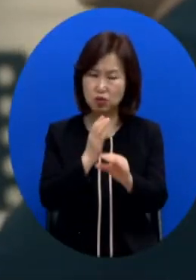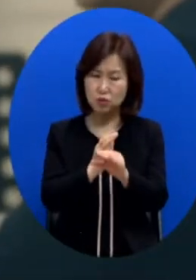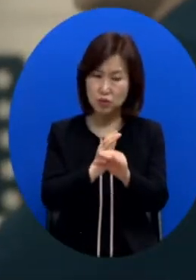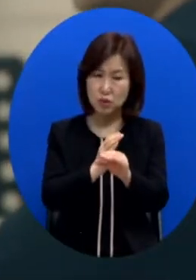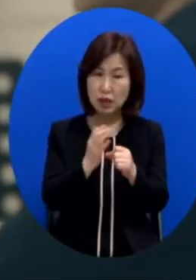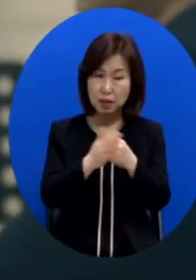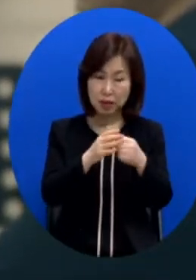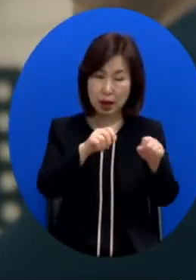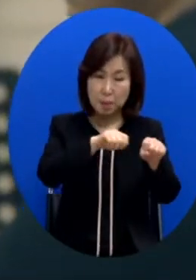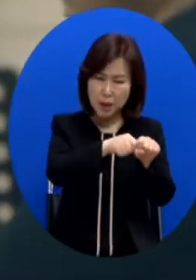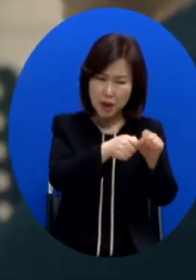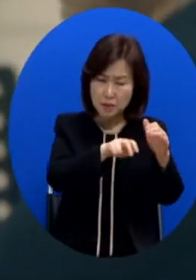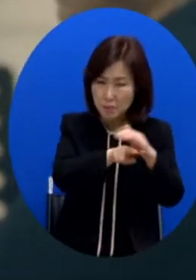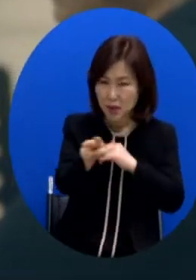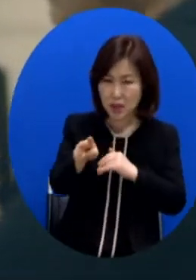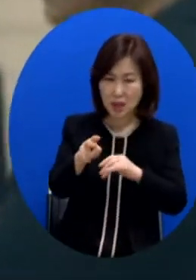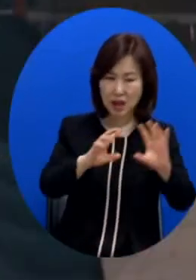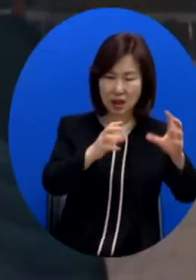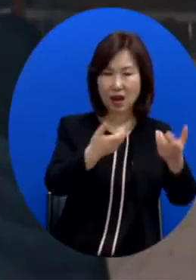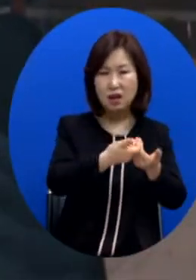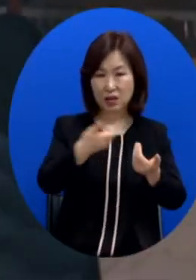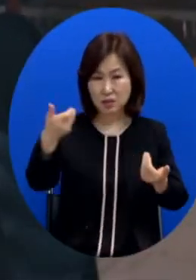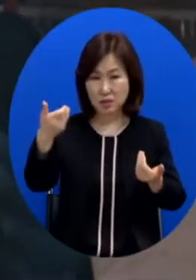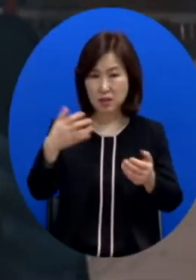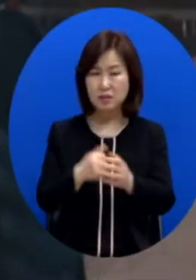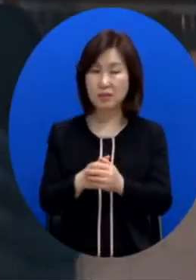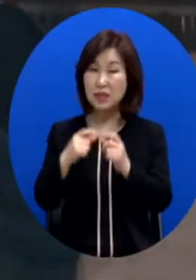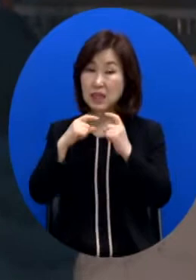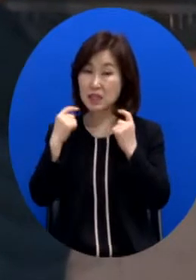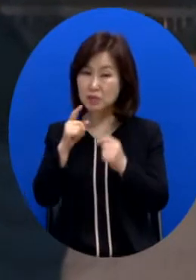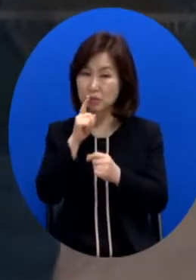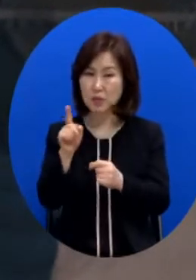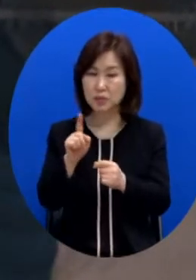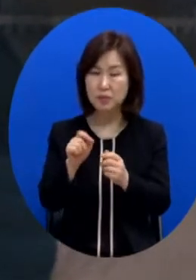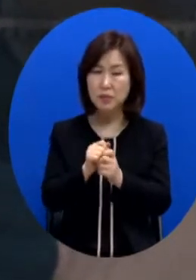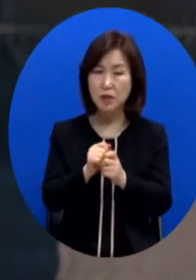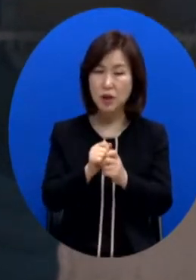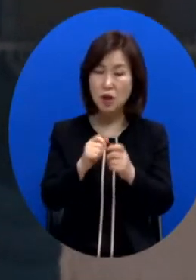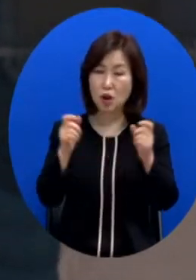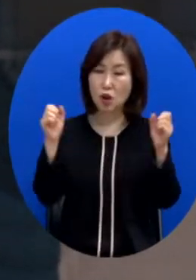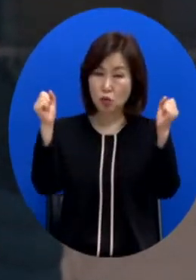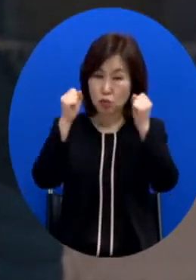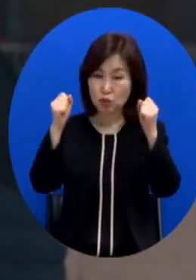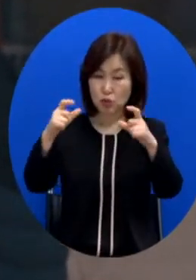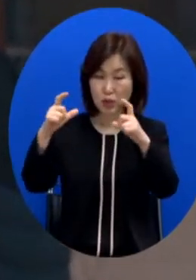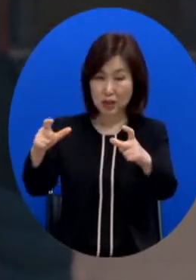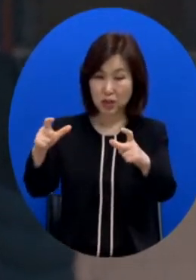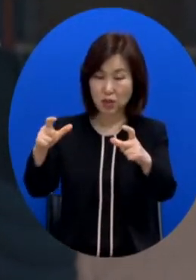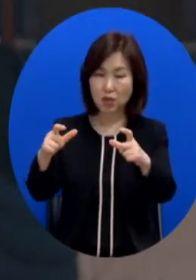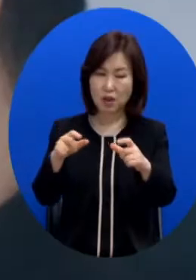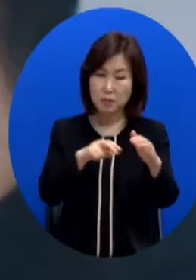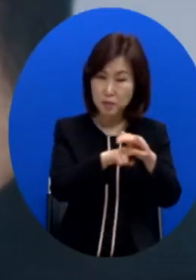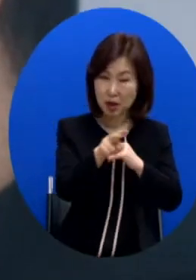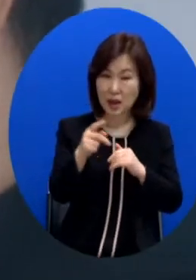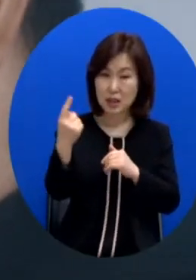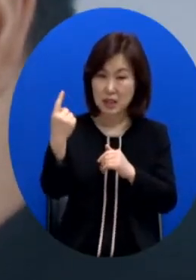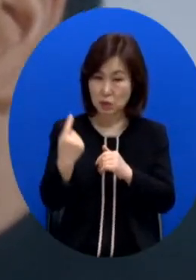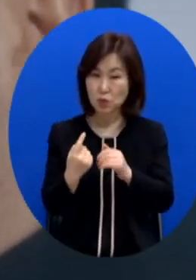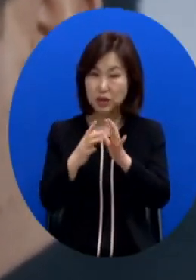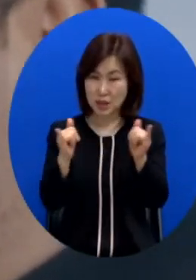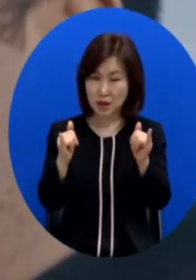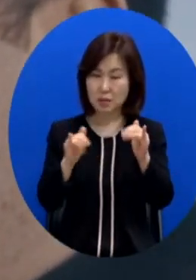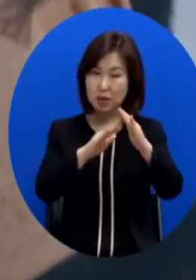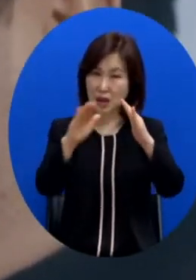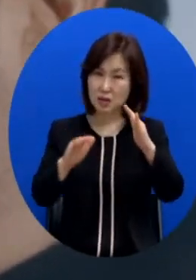피해 자국을 떠나고 있습니다. 대니얼 신부는 이라크 북쪽 지역에서 박해를 피해 피난 온 가정들을 돌보고